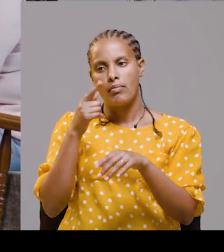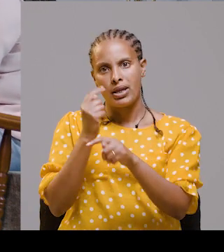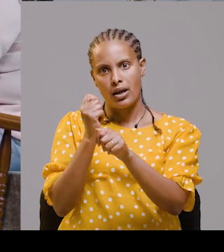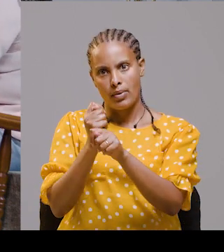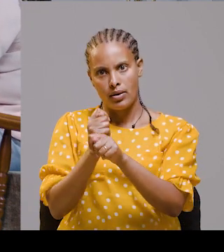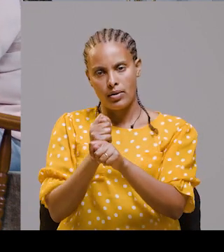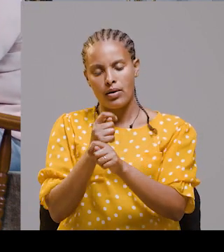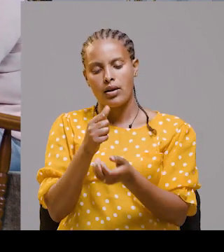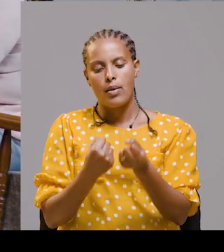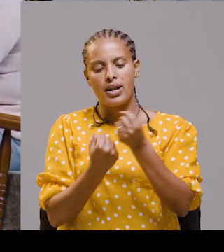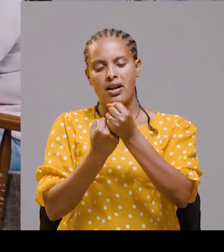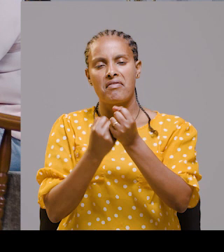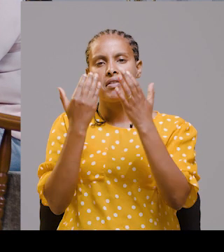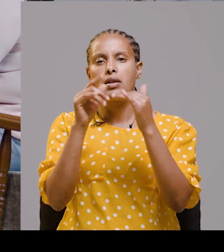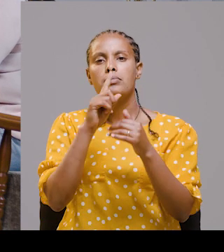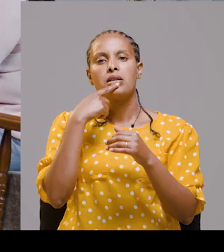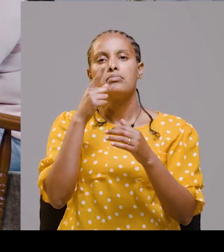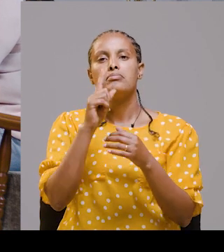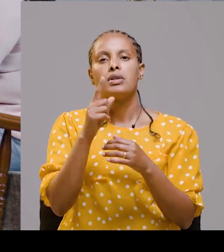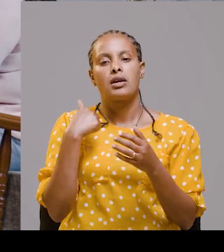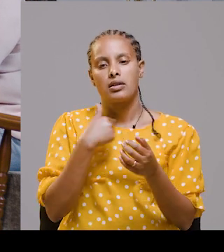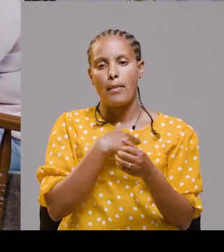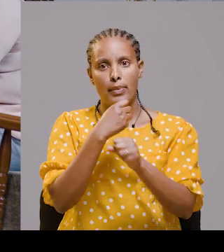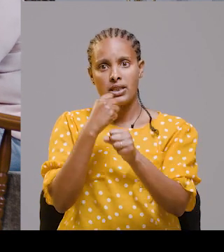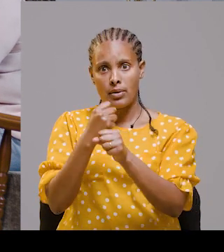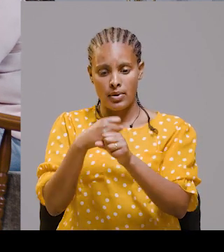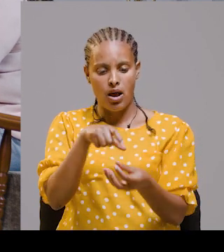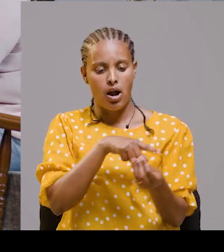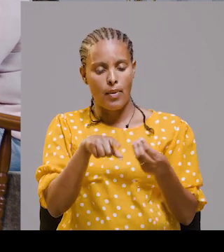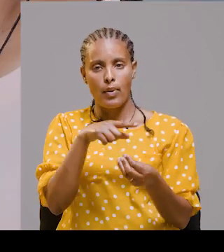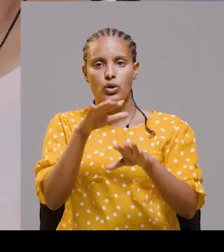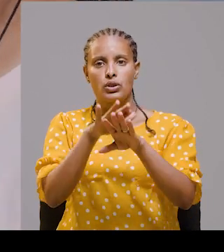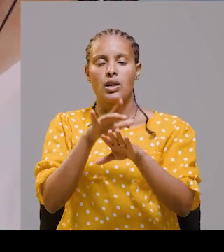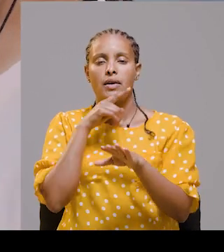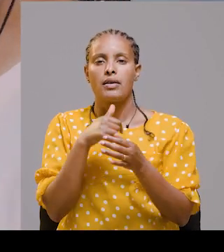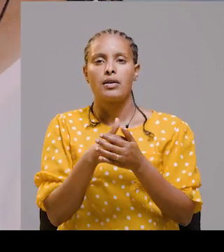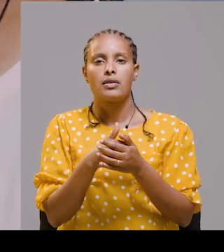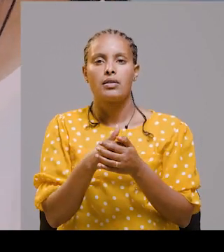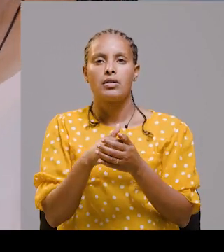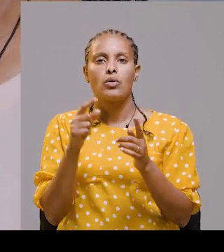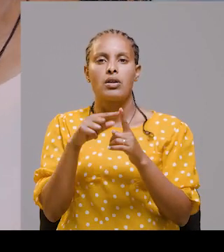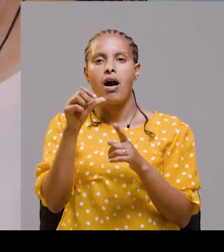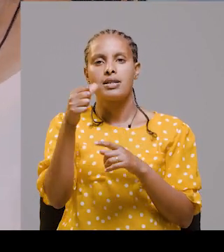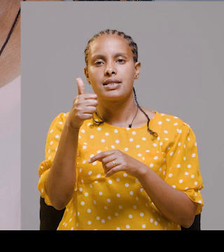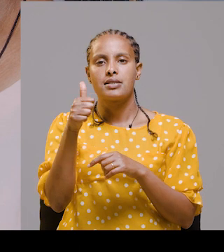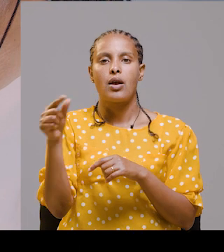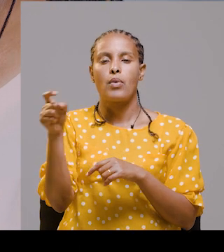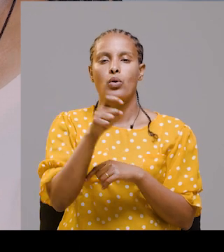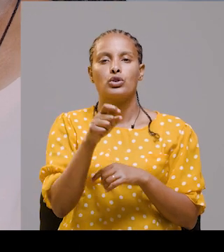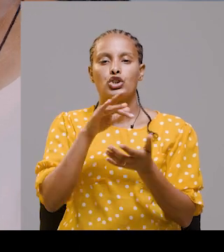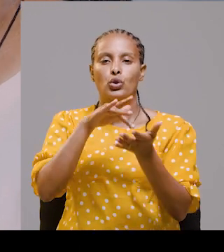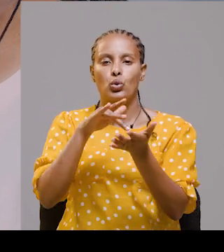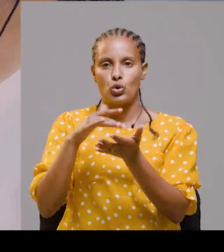በተግባር ለመደገፍ ያክል ምንድነው እኛ በመንሰራበት አካባቢዎች ላይ አሁን ላይ ወደ 10 የሚሆኑ